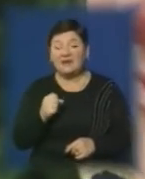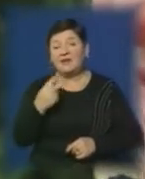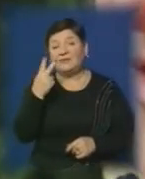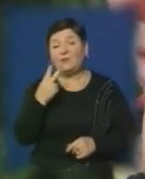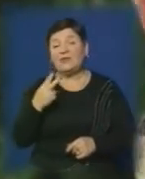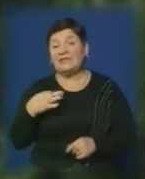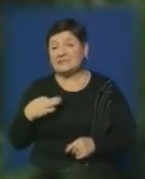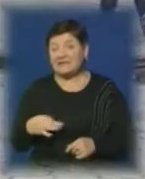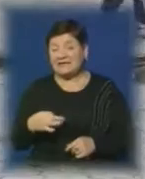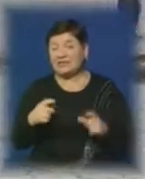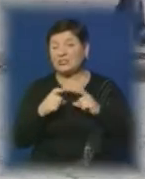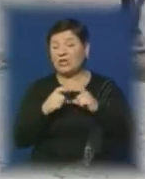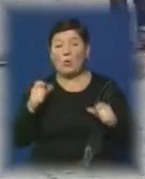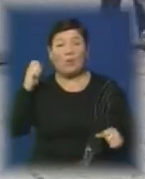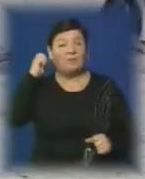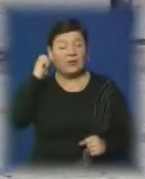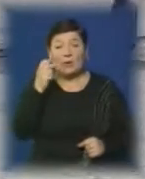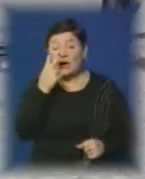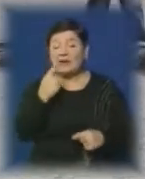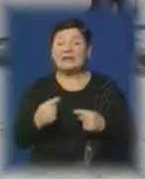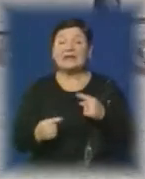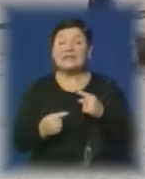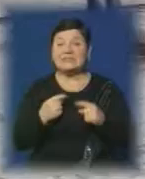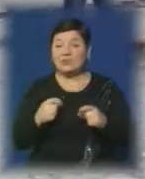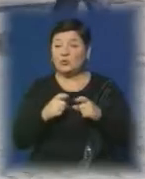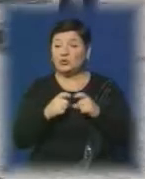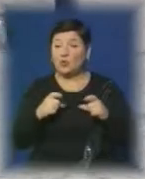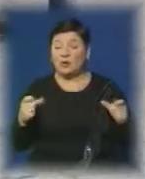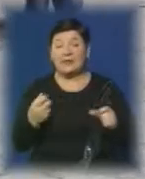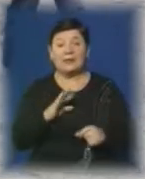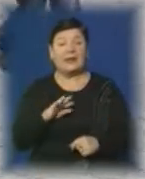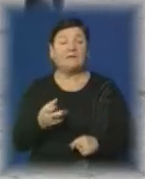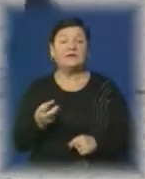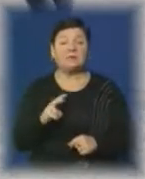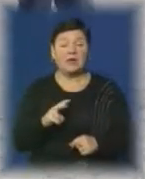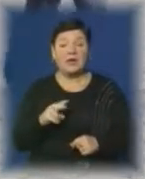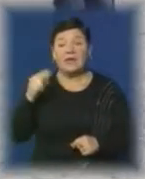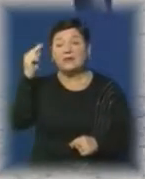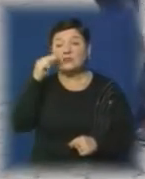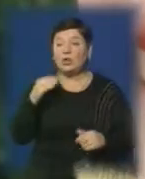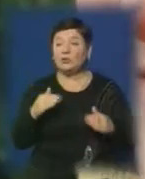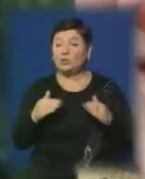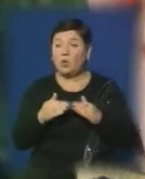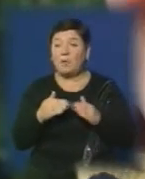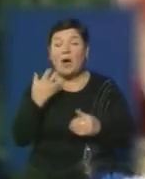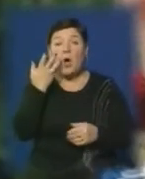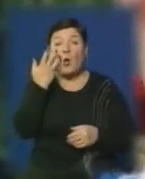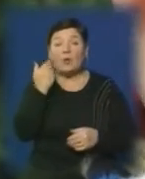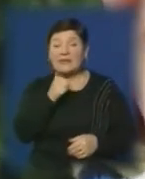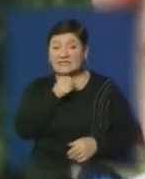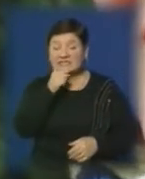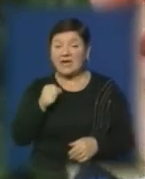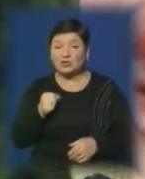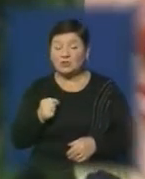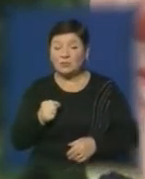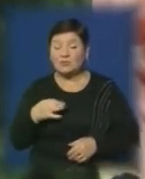2 з них шкільного віку. Однак традиційної школи хлопчики не відвідують, навчаються вдома. Коли настав час старшому сину